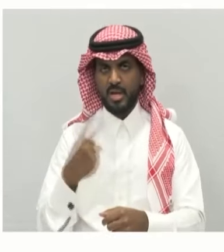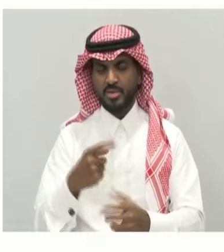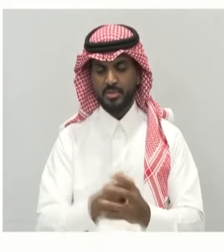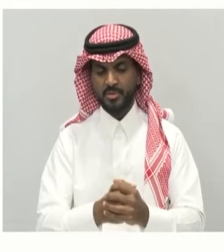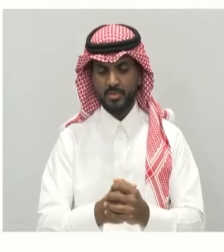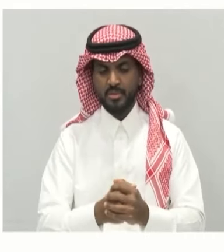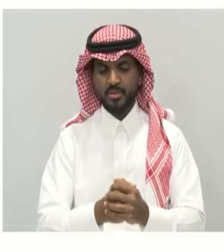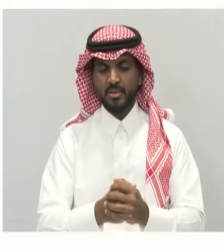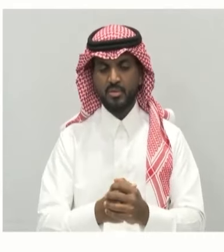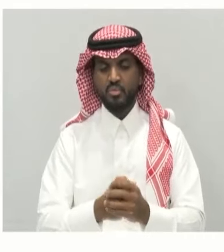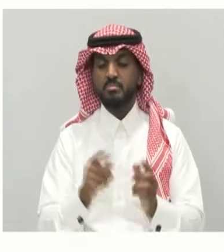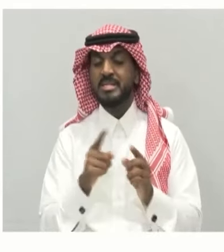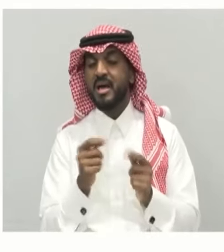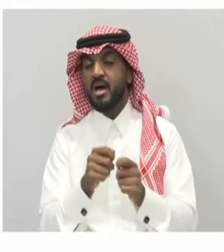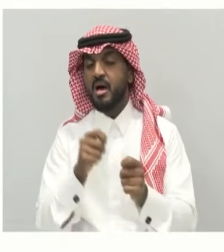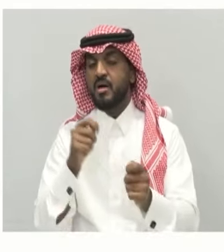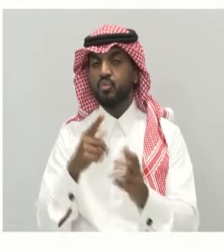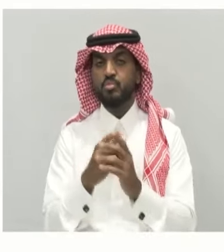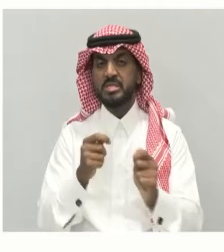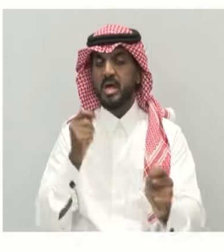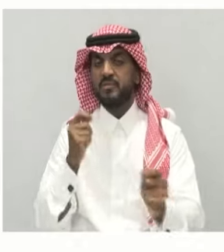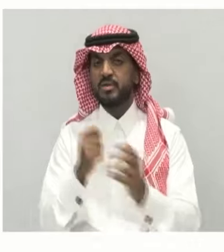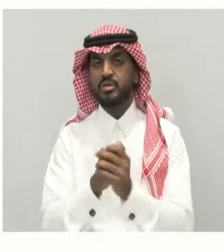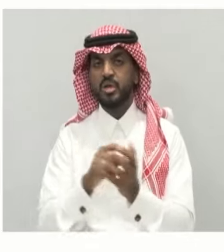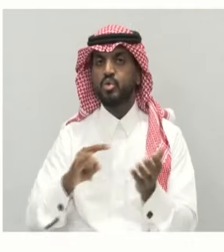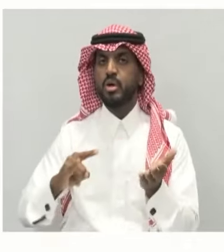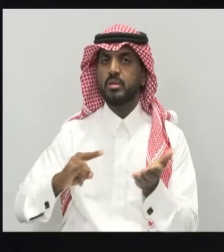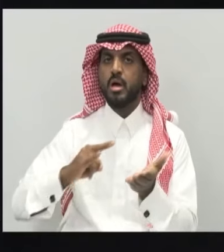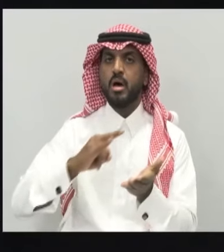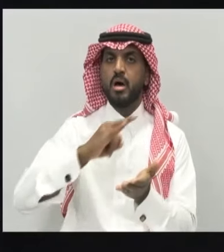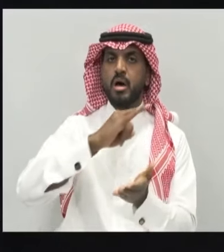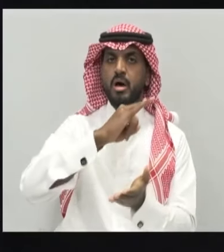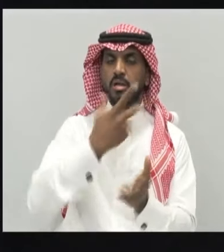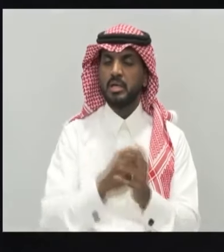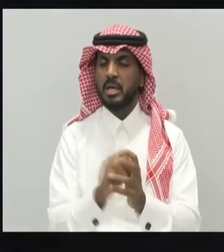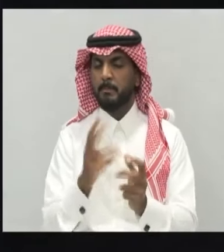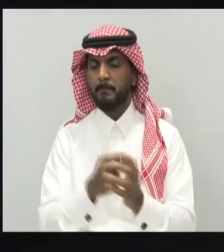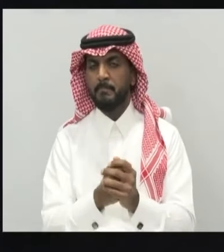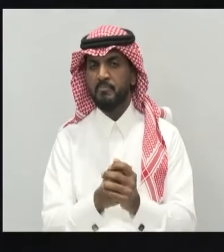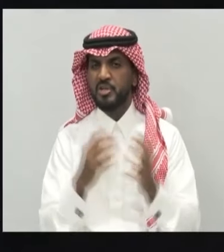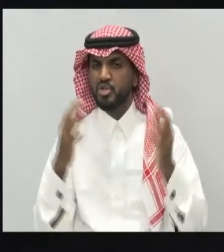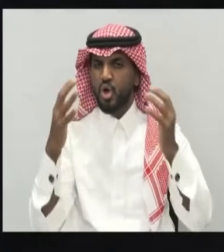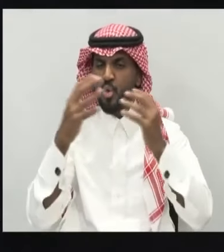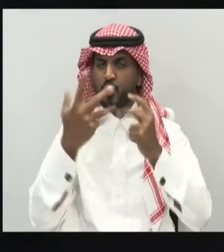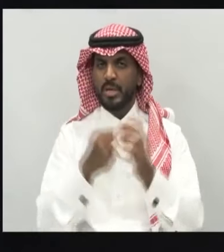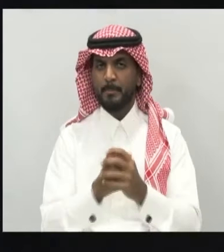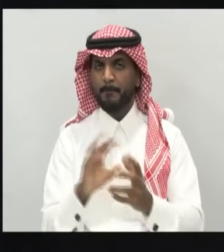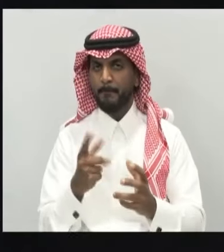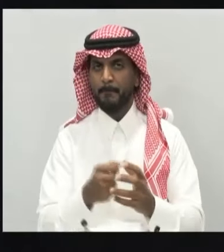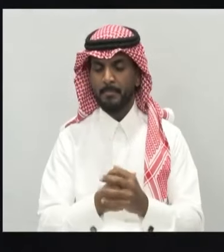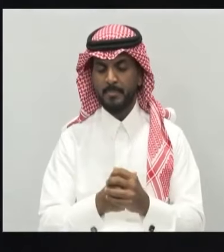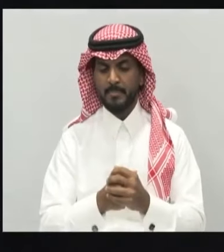المسافه التي تقطعها طائره المسافه التي تقطعها طائره في الجو ما